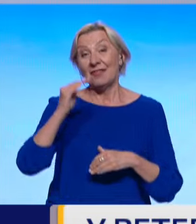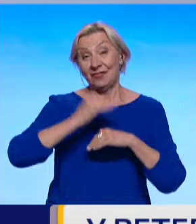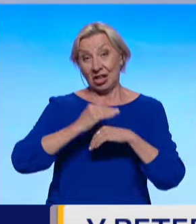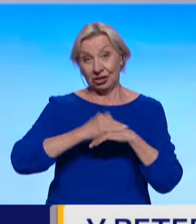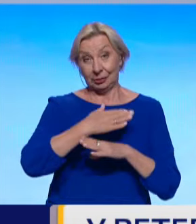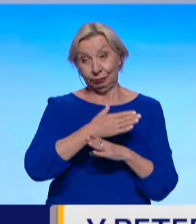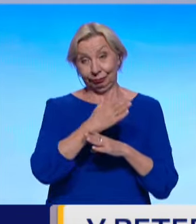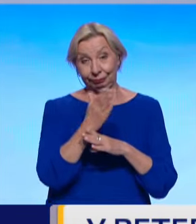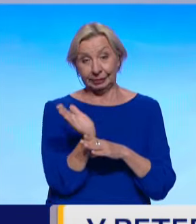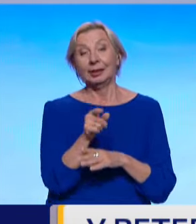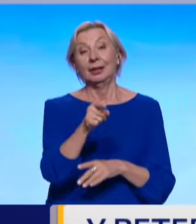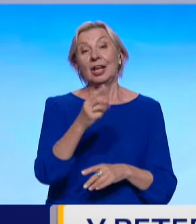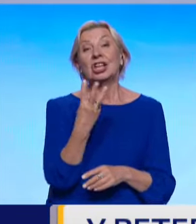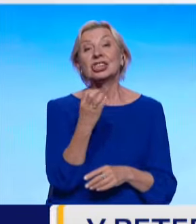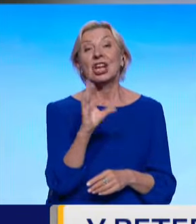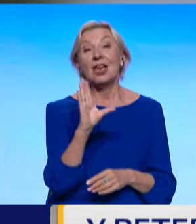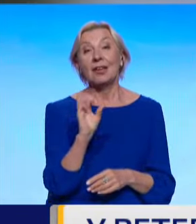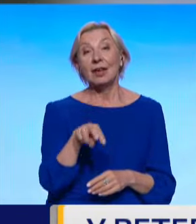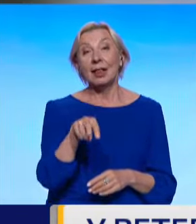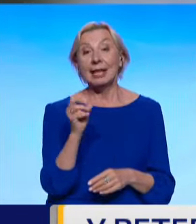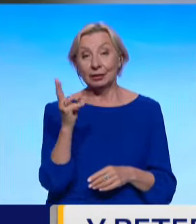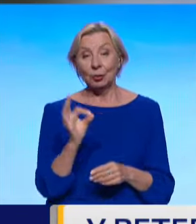Шевеленко таки вирушив до ветерана із вибаченням.